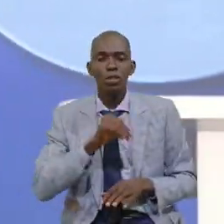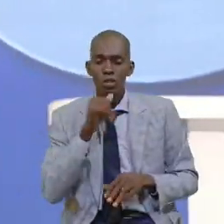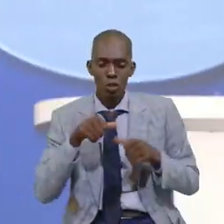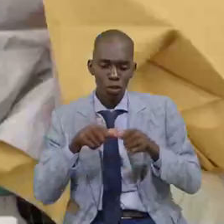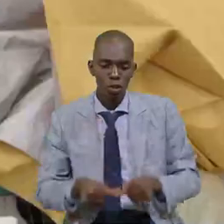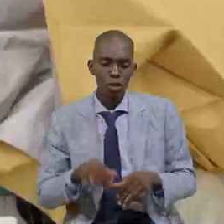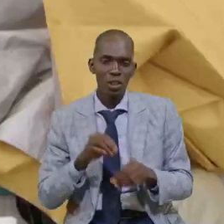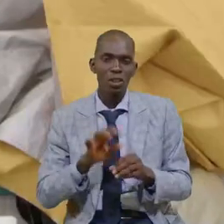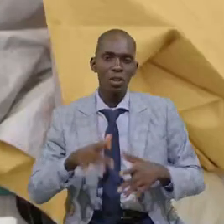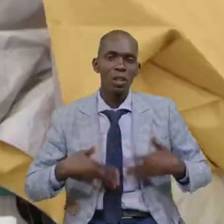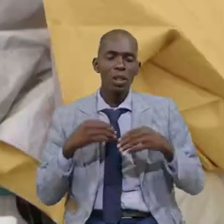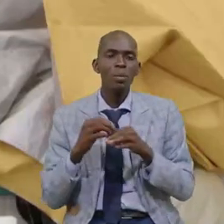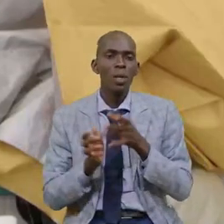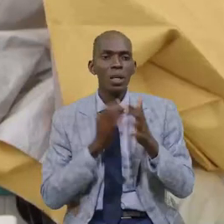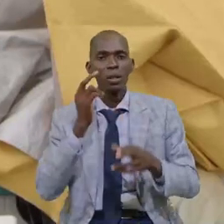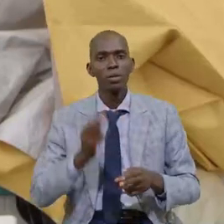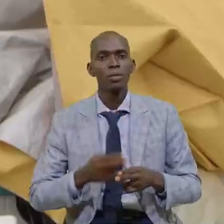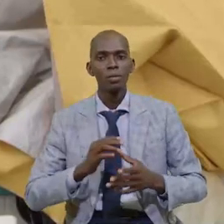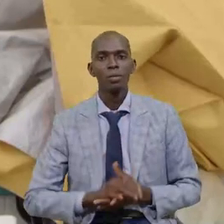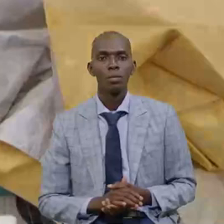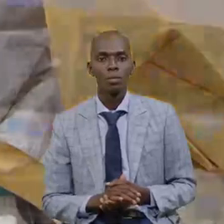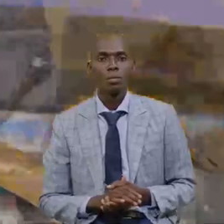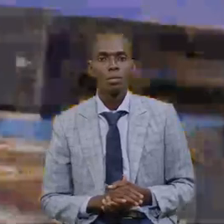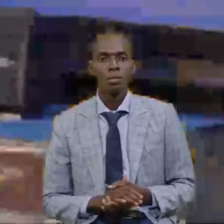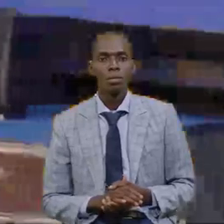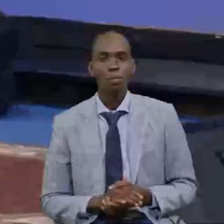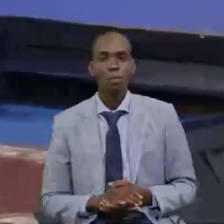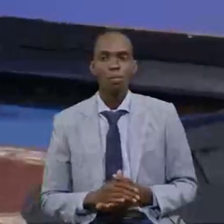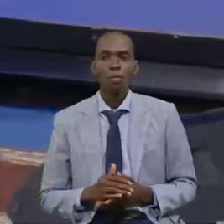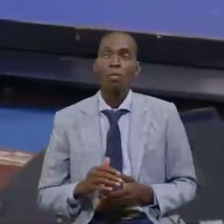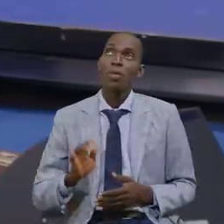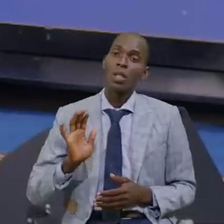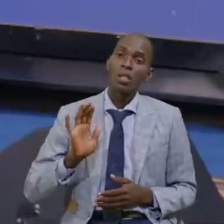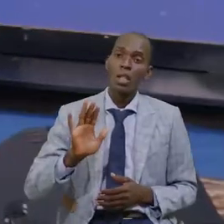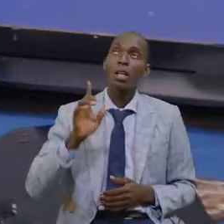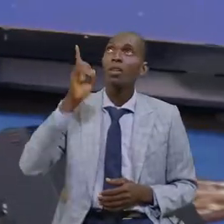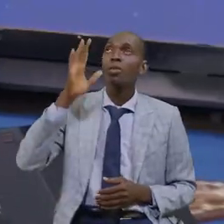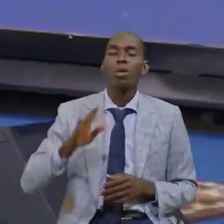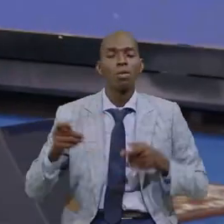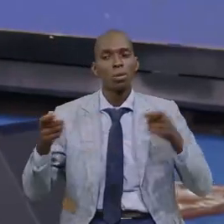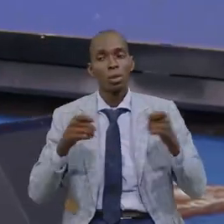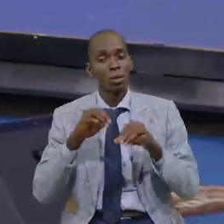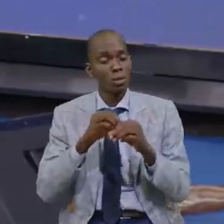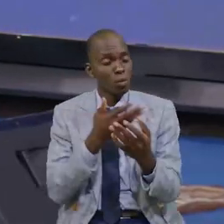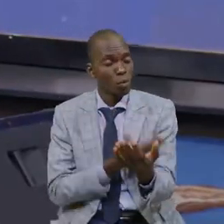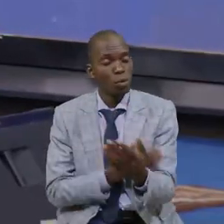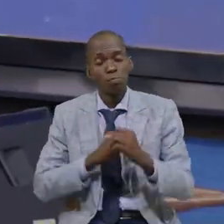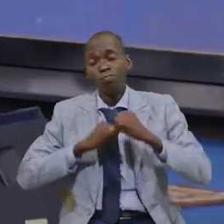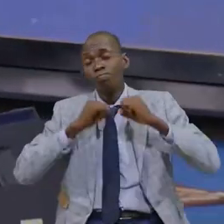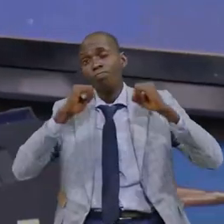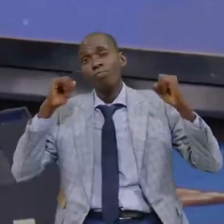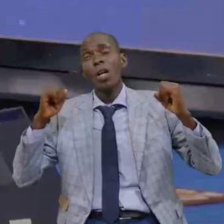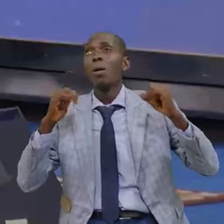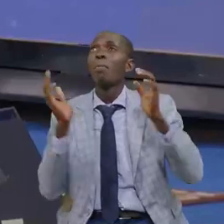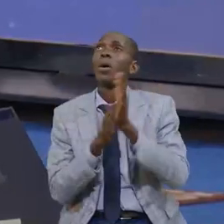régner dans ta vie au nom de Jésus. Ton Dieu règne. Tu te réveilles le matin, tu dis gloire